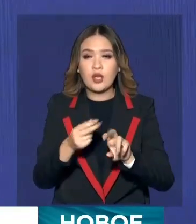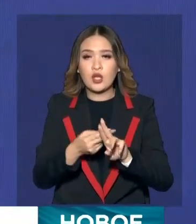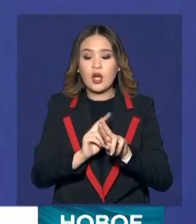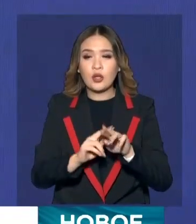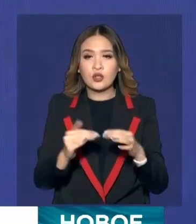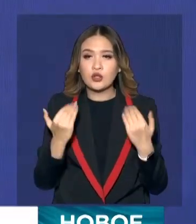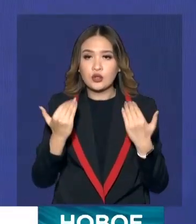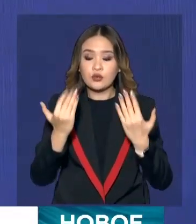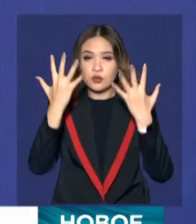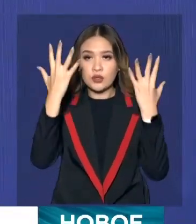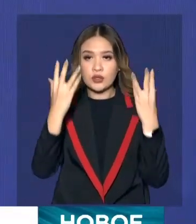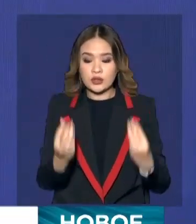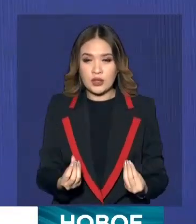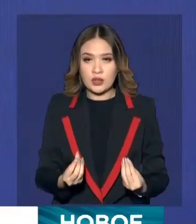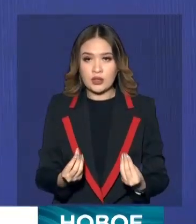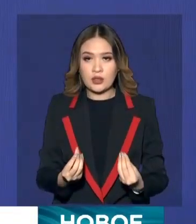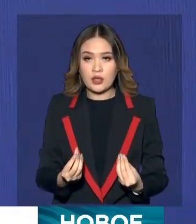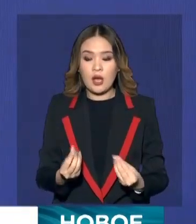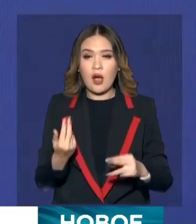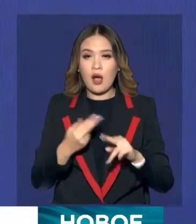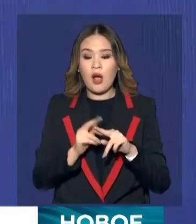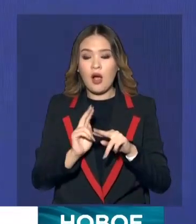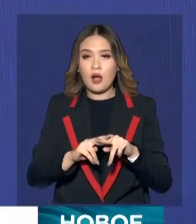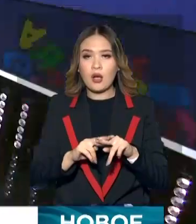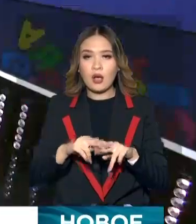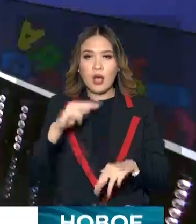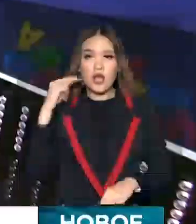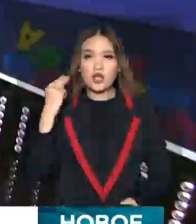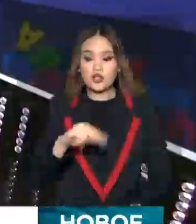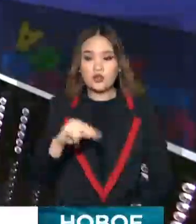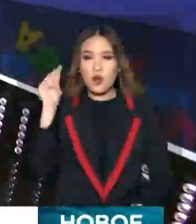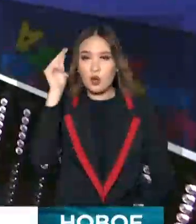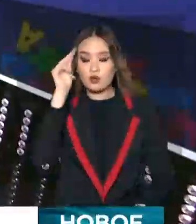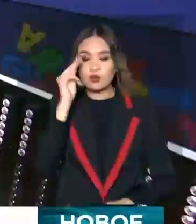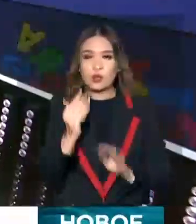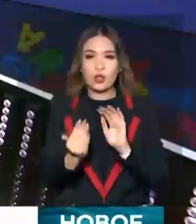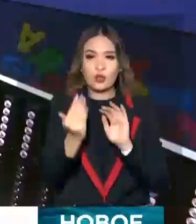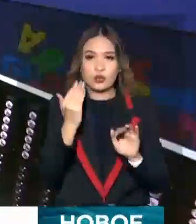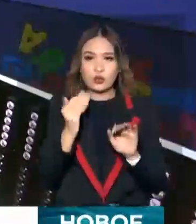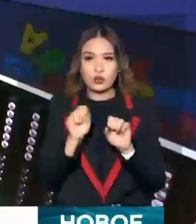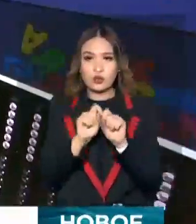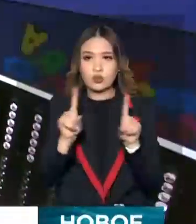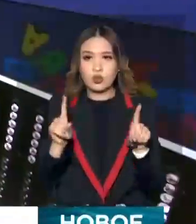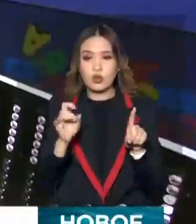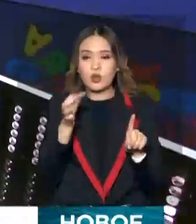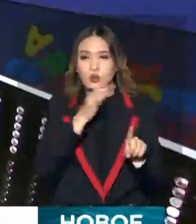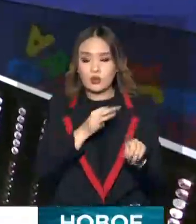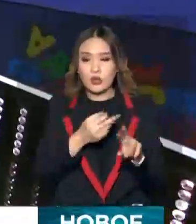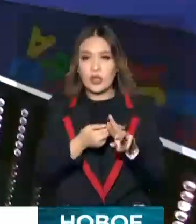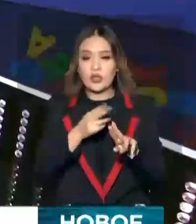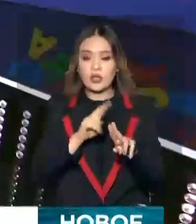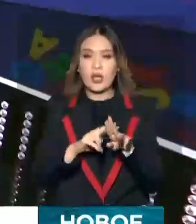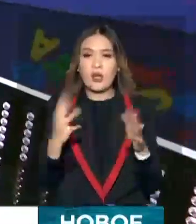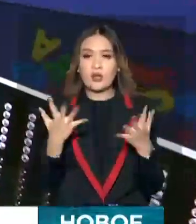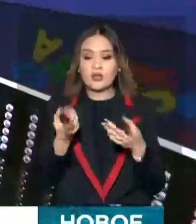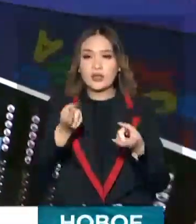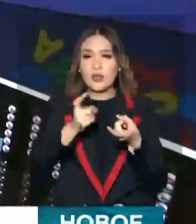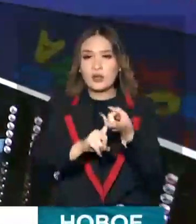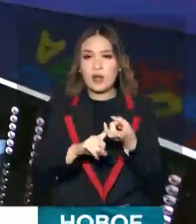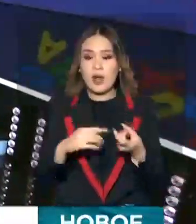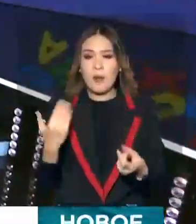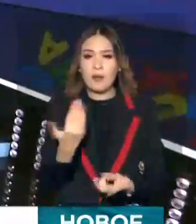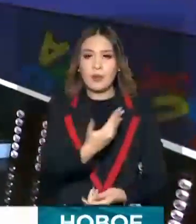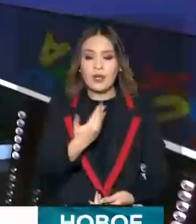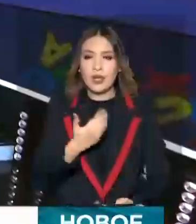на сегодняшний день обеспечение качества дошкольного воспитания и обучения зависит от того, какие мы